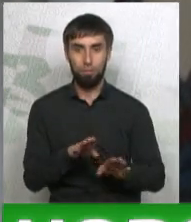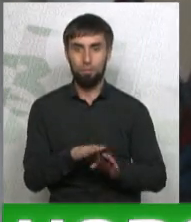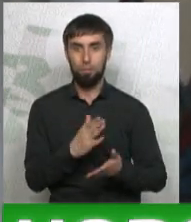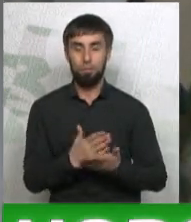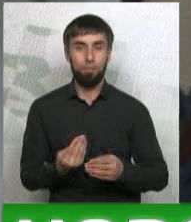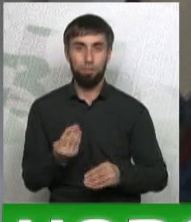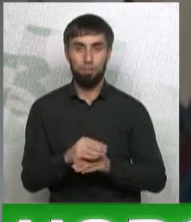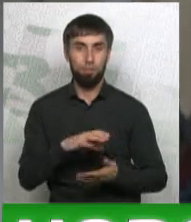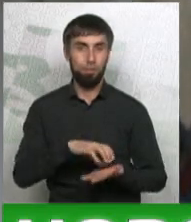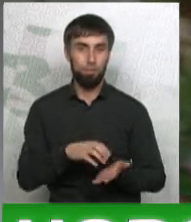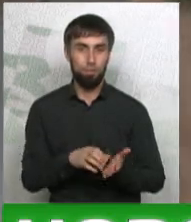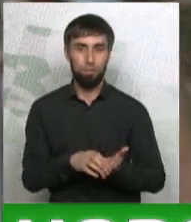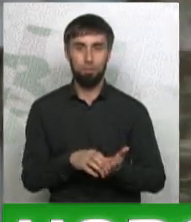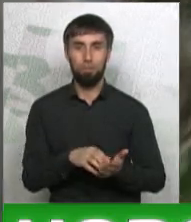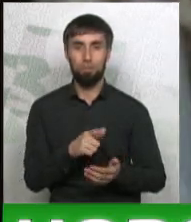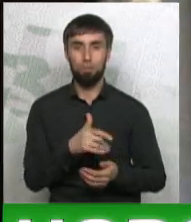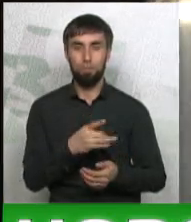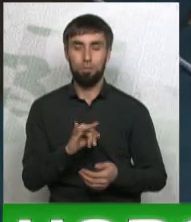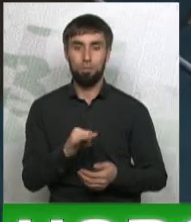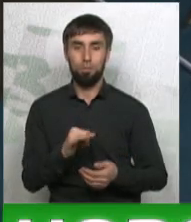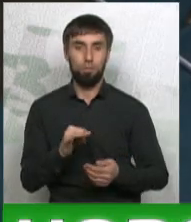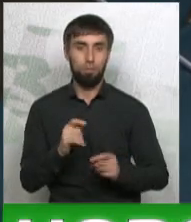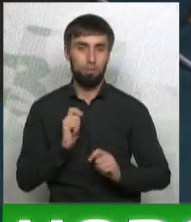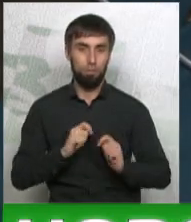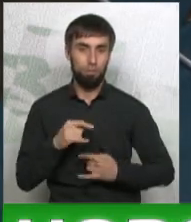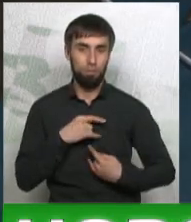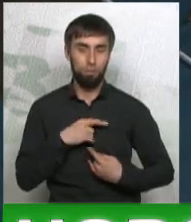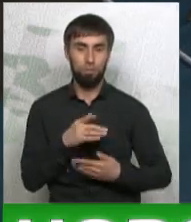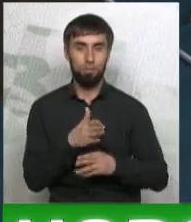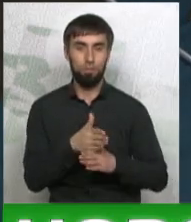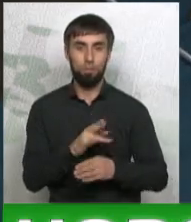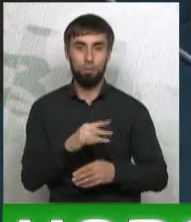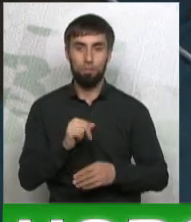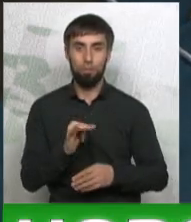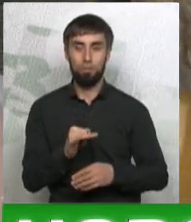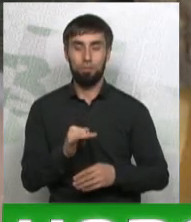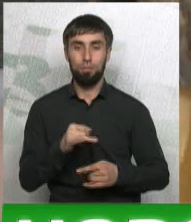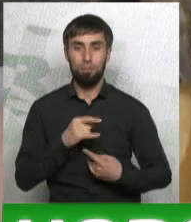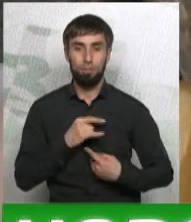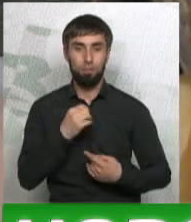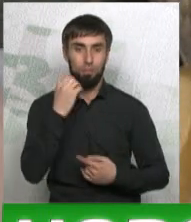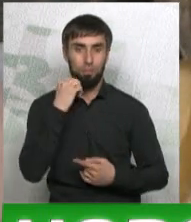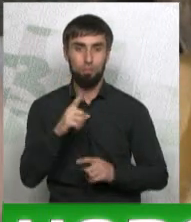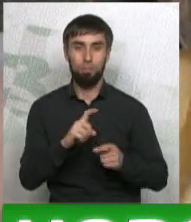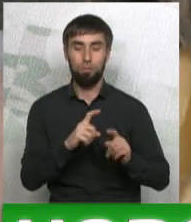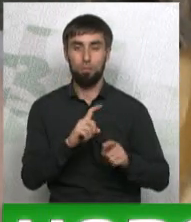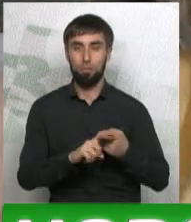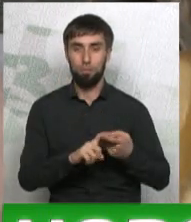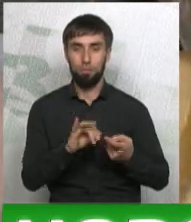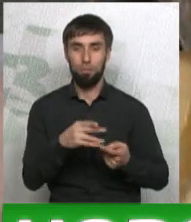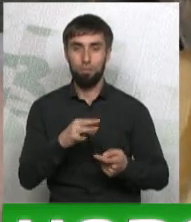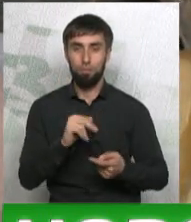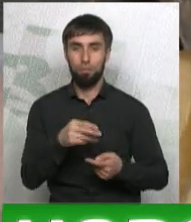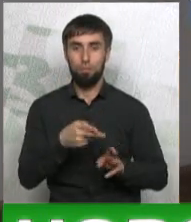появились дополнительные кабинеты, гримерные и костюмерные. Есть места хранения для кукол и костюмов, старые вешалки для одежды и полки